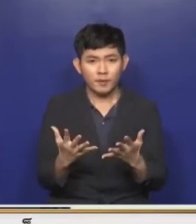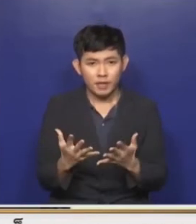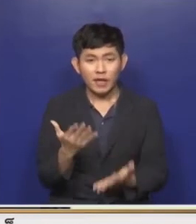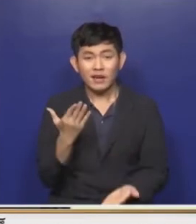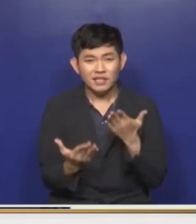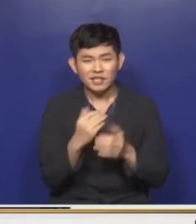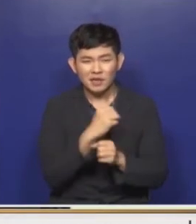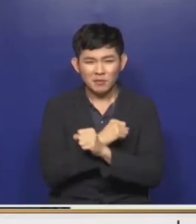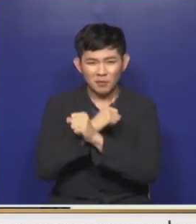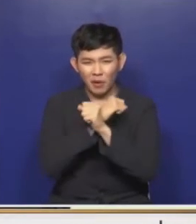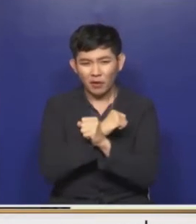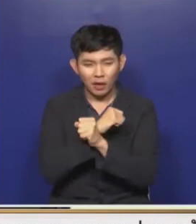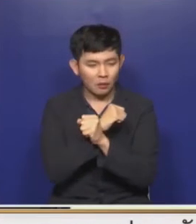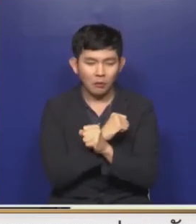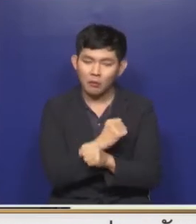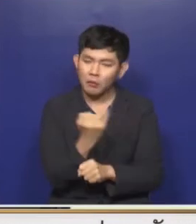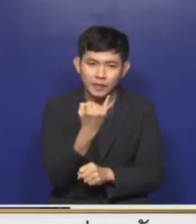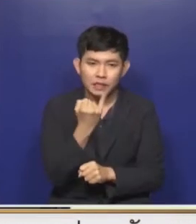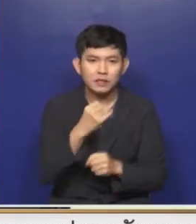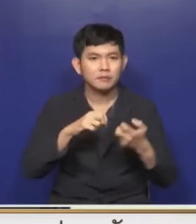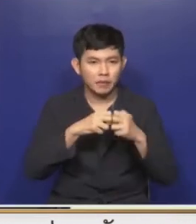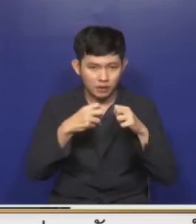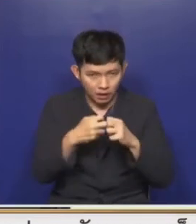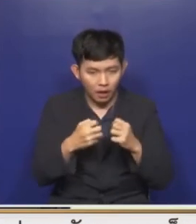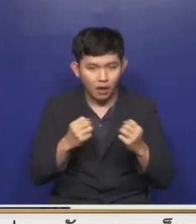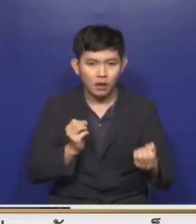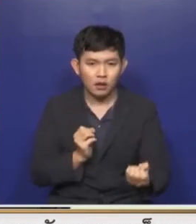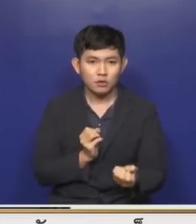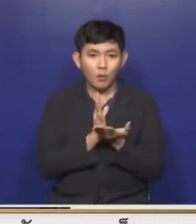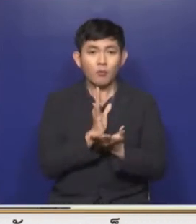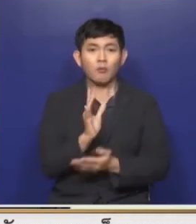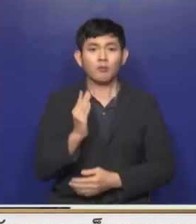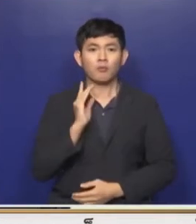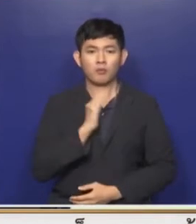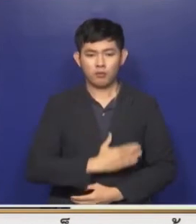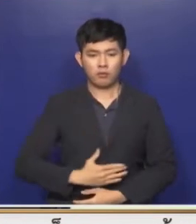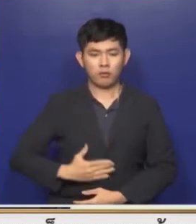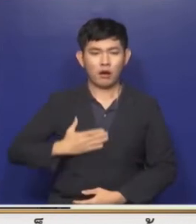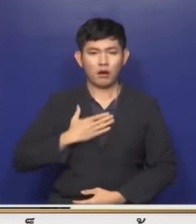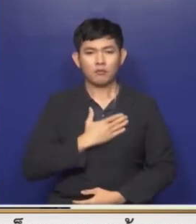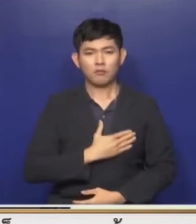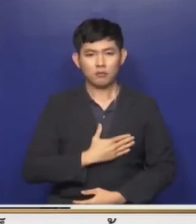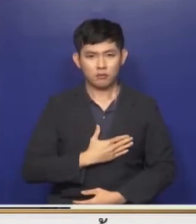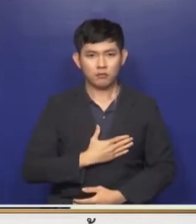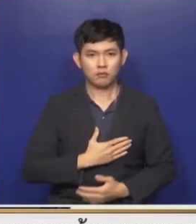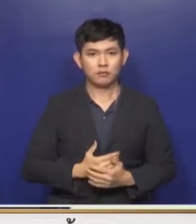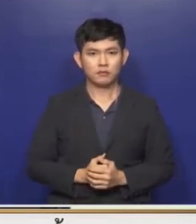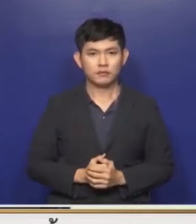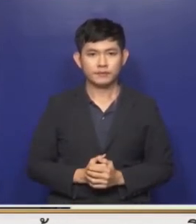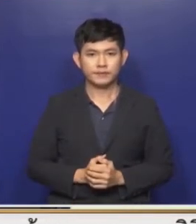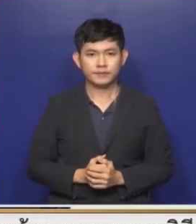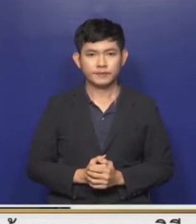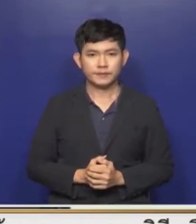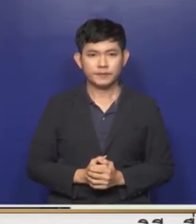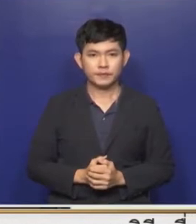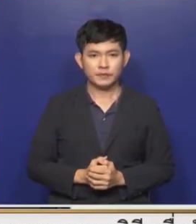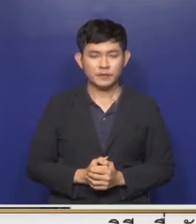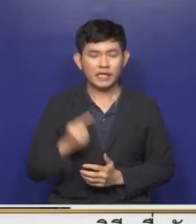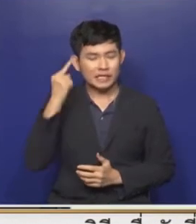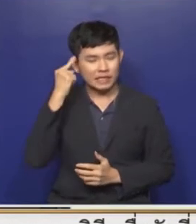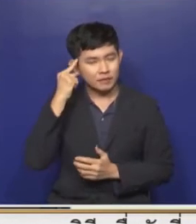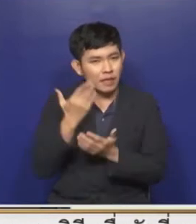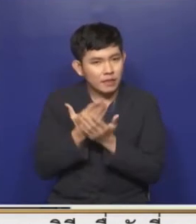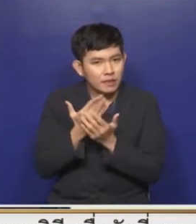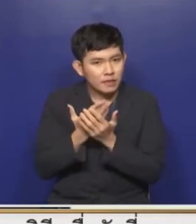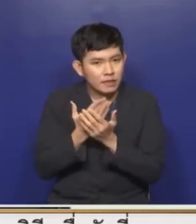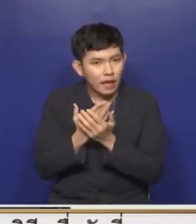หรอแม้แต่ป้องกนไมดีพอนั้นผมเชื่อวาเกิโรสตัวสุขภาพอนุมมัยเป็อย่างมากและถาคำนวเปนตัวเงินแล้